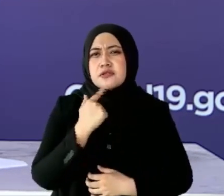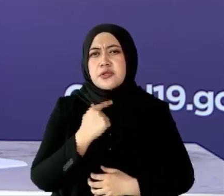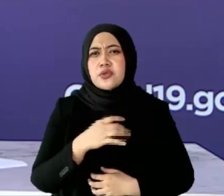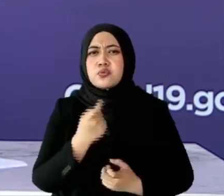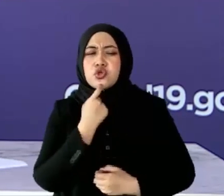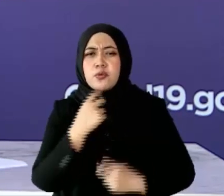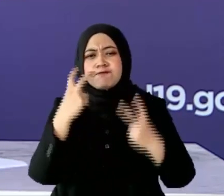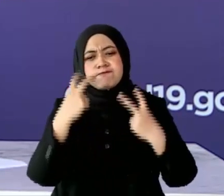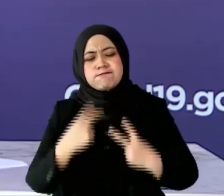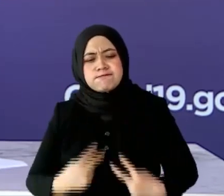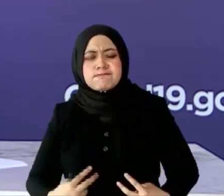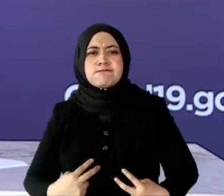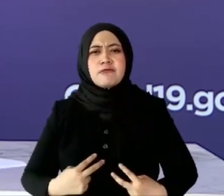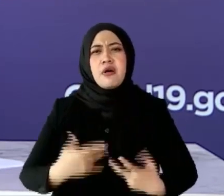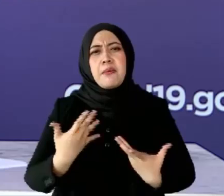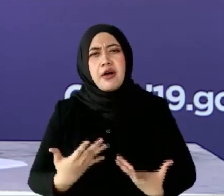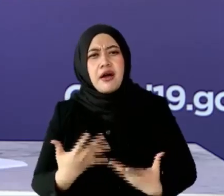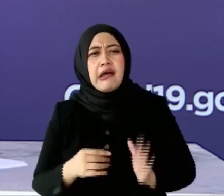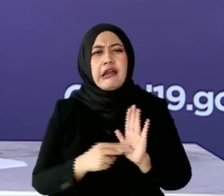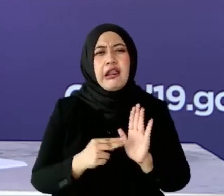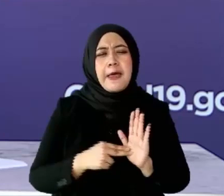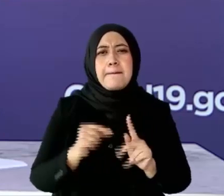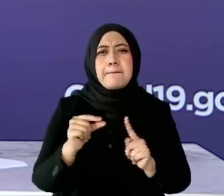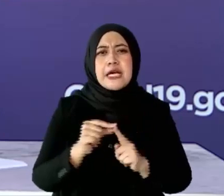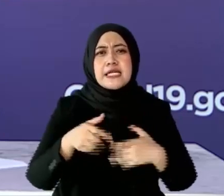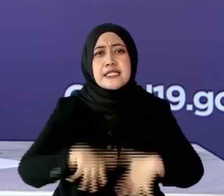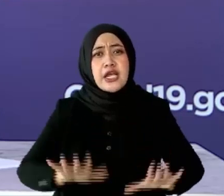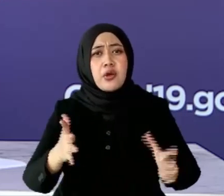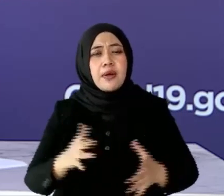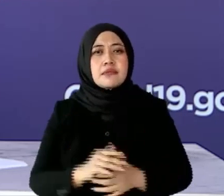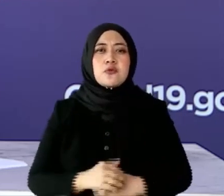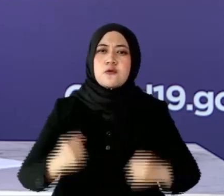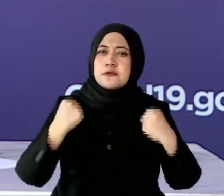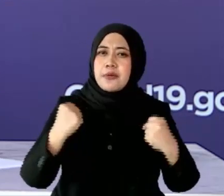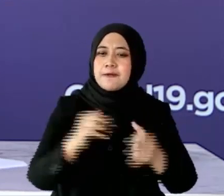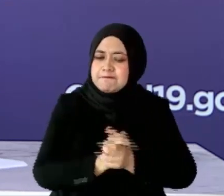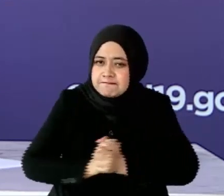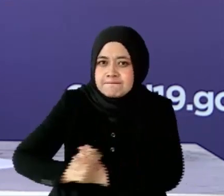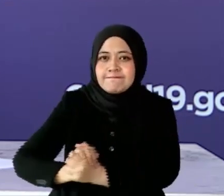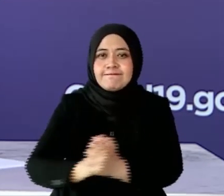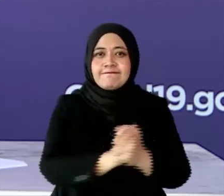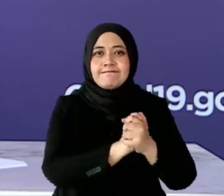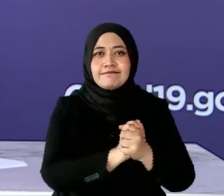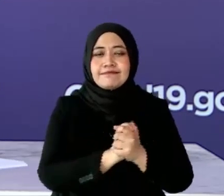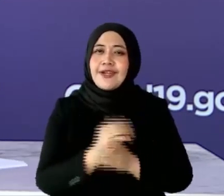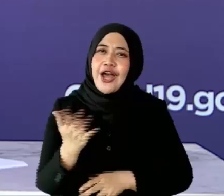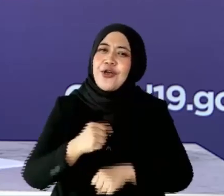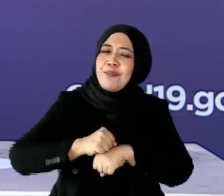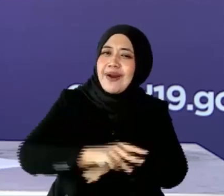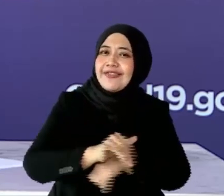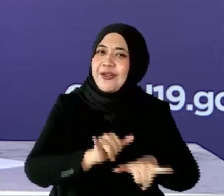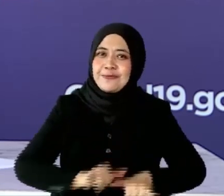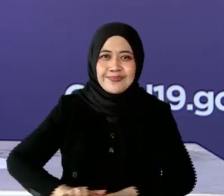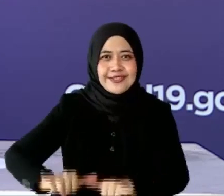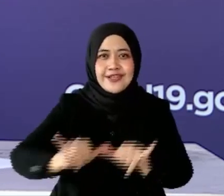kembali nilai-nilai Pancasila yang salah satunya adalah semangat persatuan. Mari kita implementasikan semangat